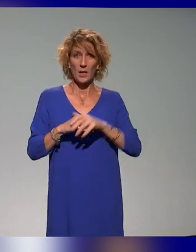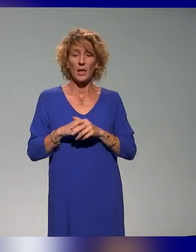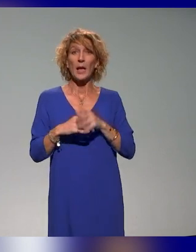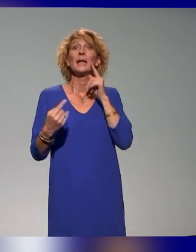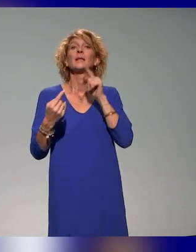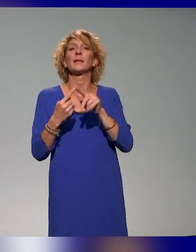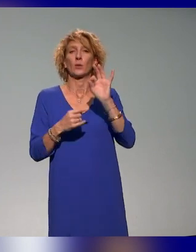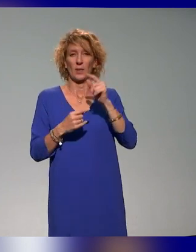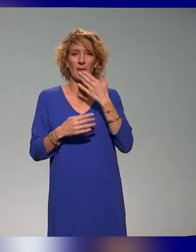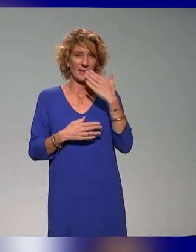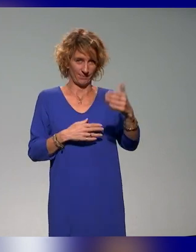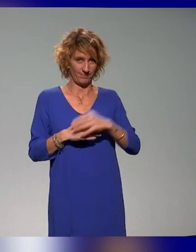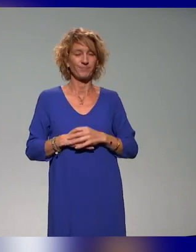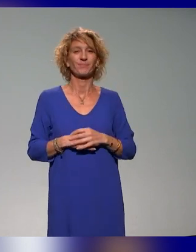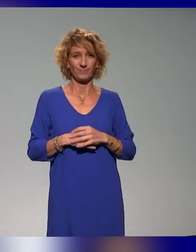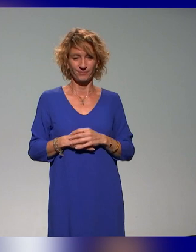Thématique, oui, c'est ça, merci.